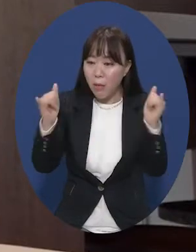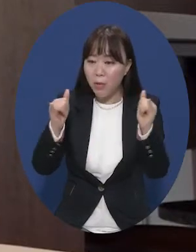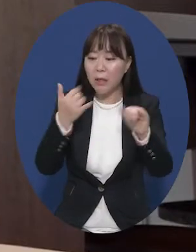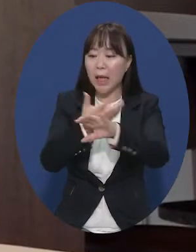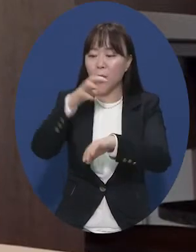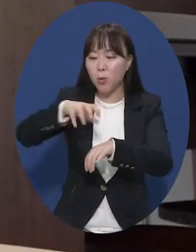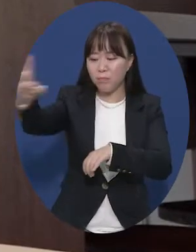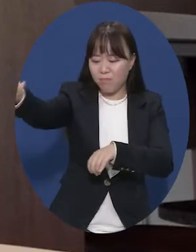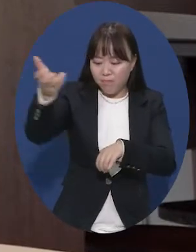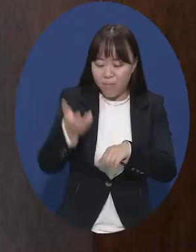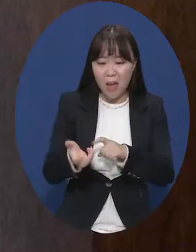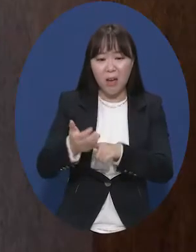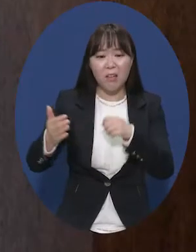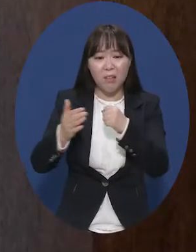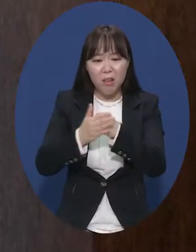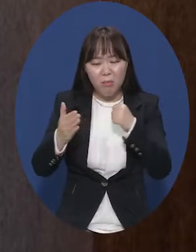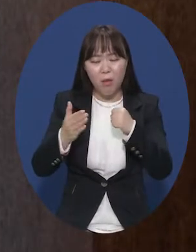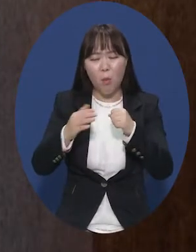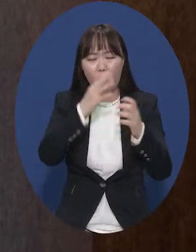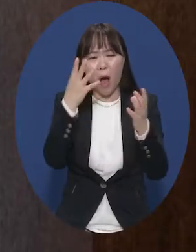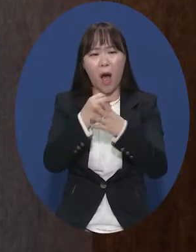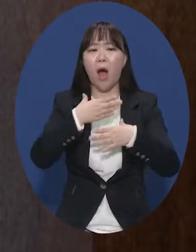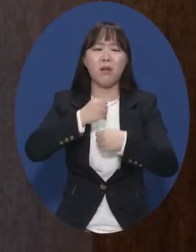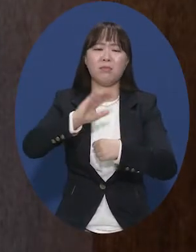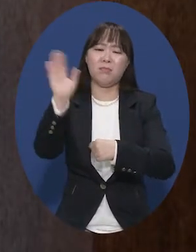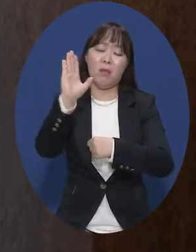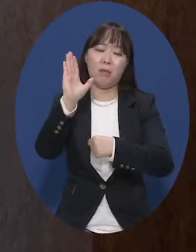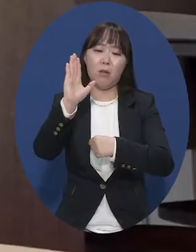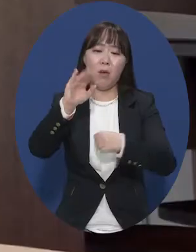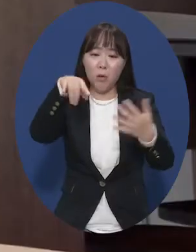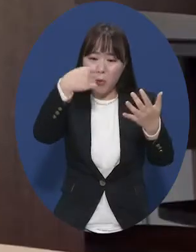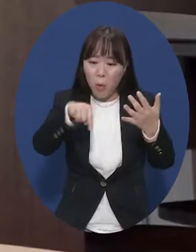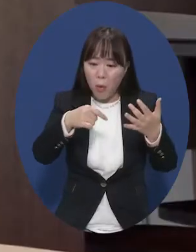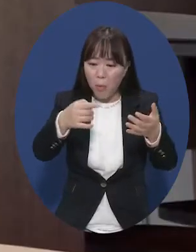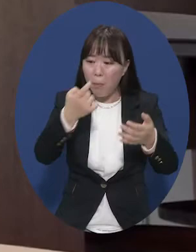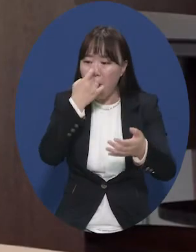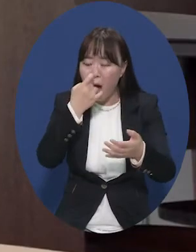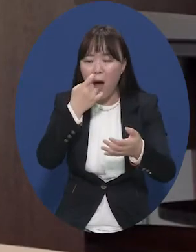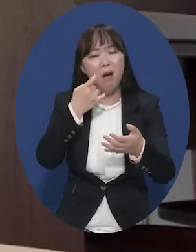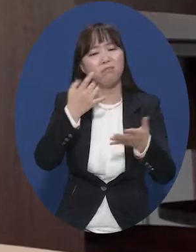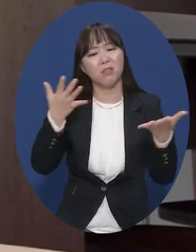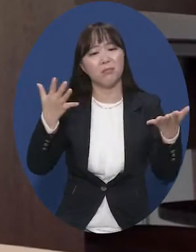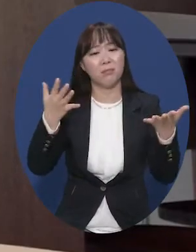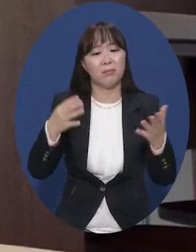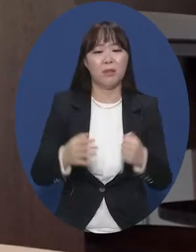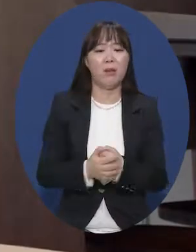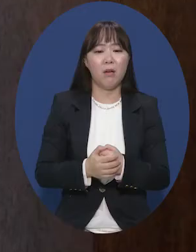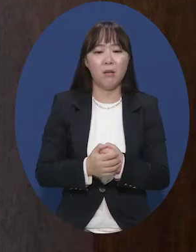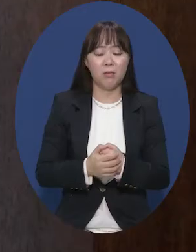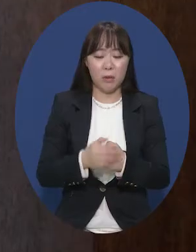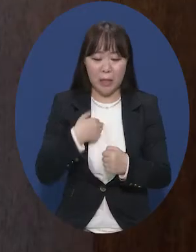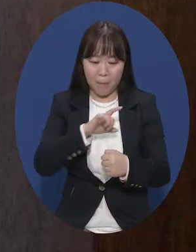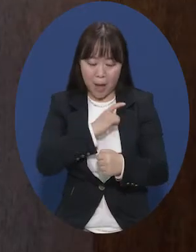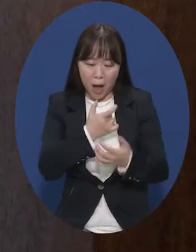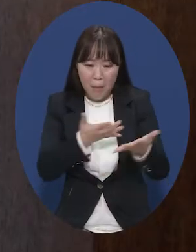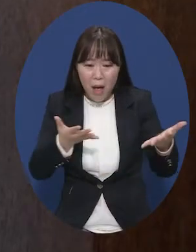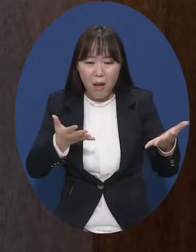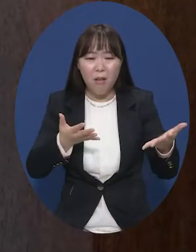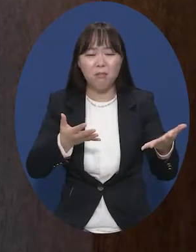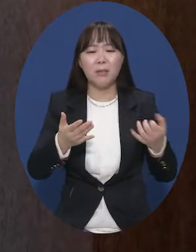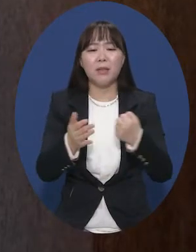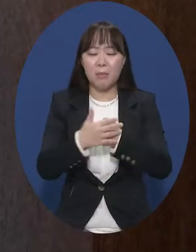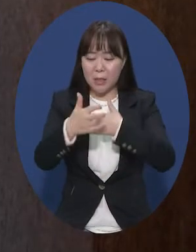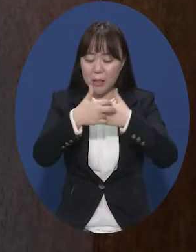사람들은 이주를 해왔기 때문에 거주가 안정되어 있지 않고 당연히 교육을 받을 수도 없고 신분증조차